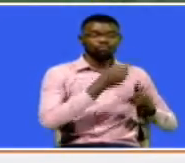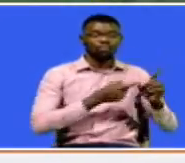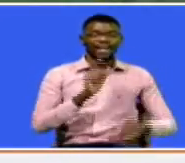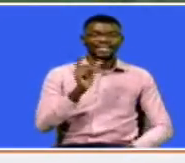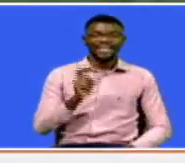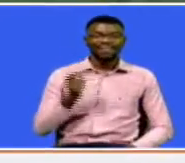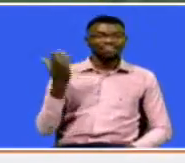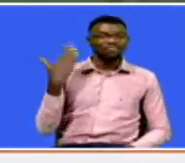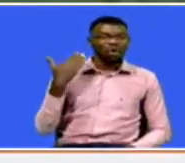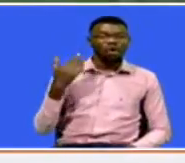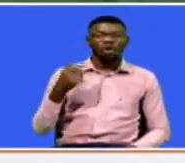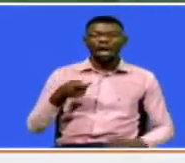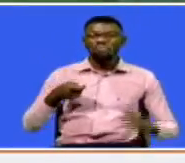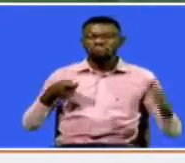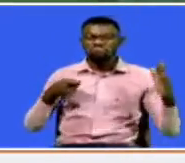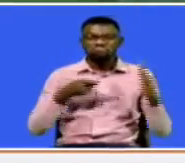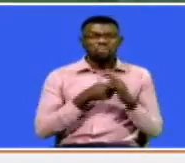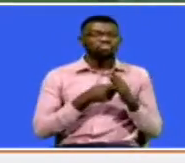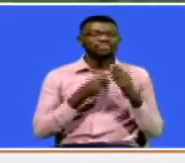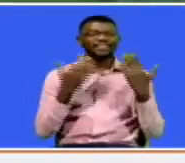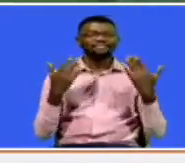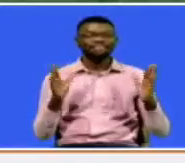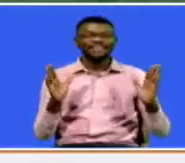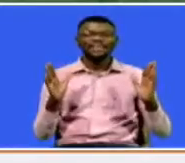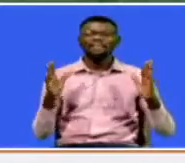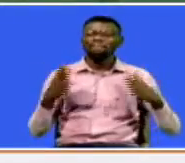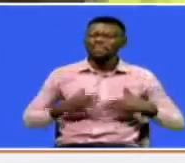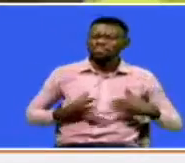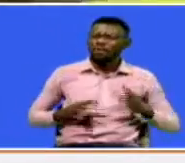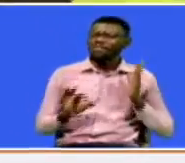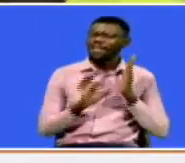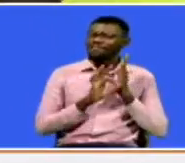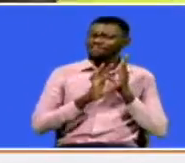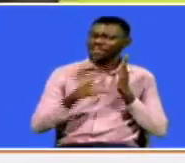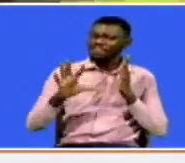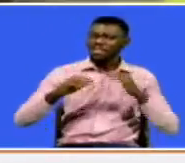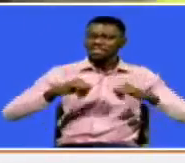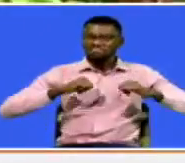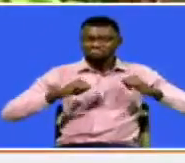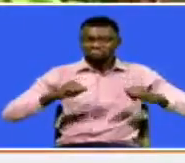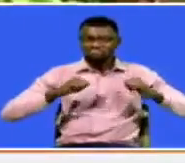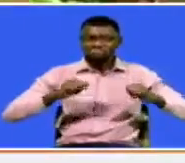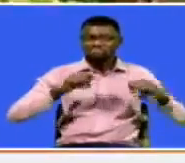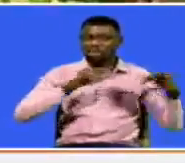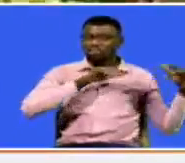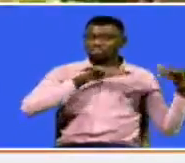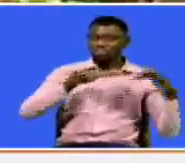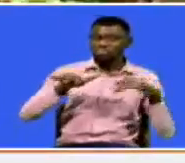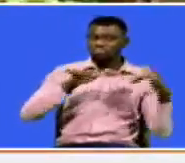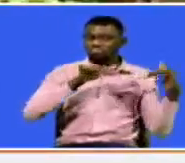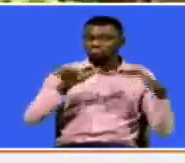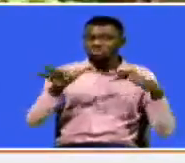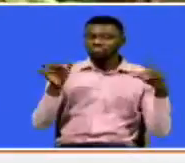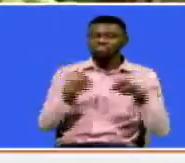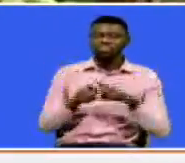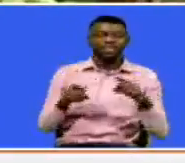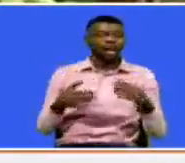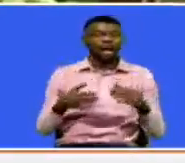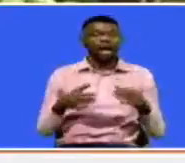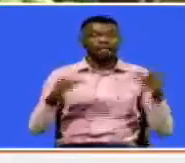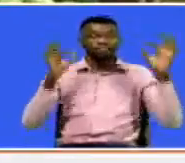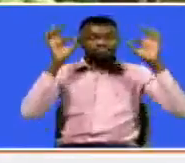a padlock. We are told that many prominent people have visited this place. Sipete peke yake, hapa harusi ni